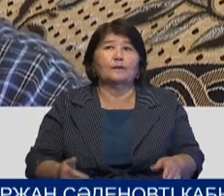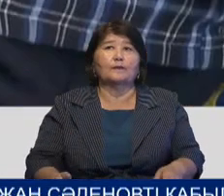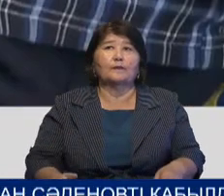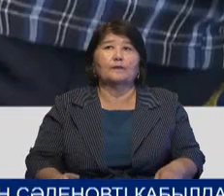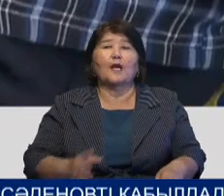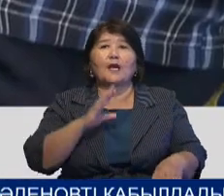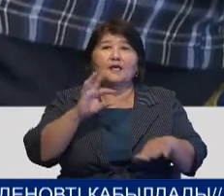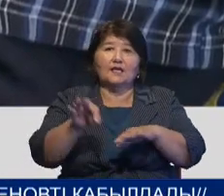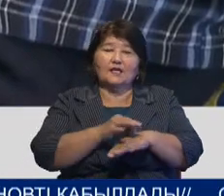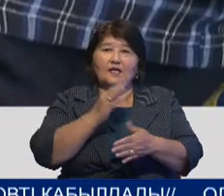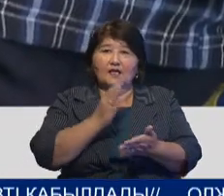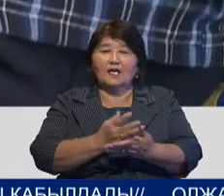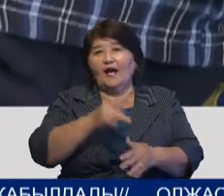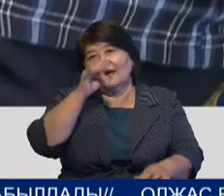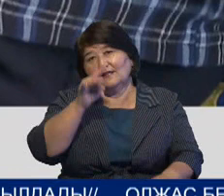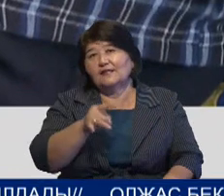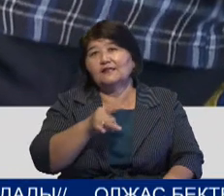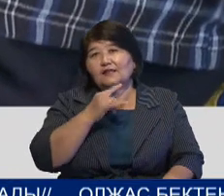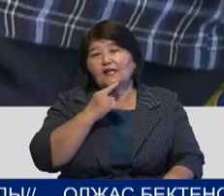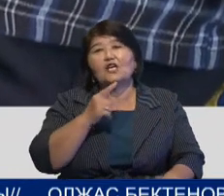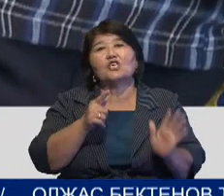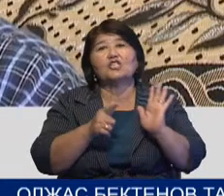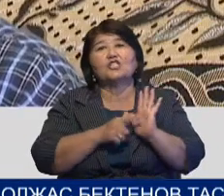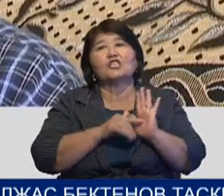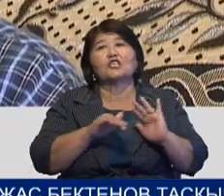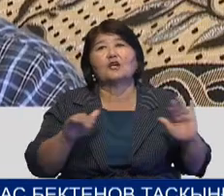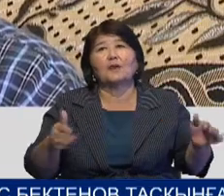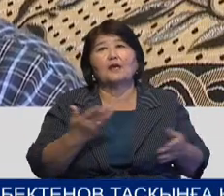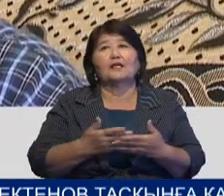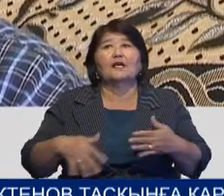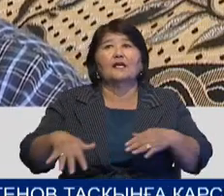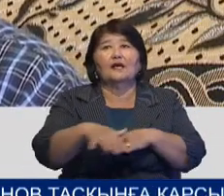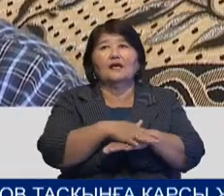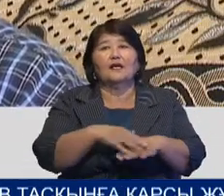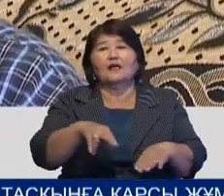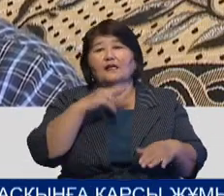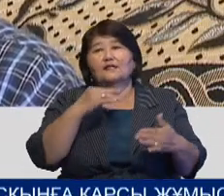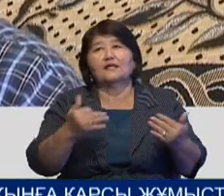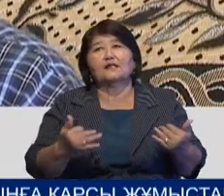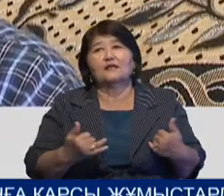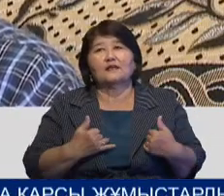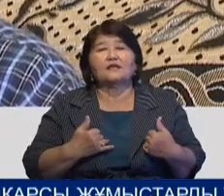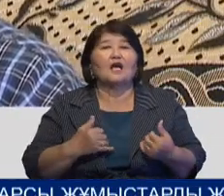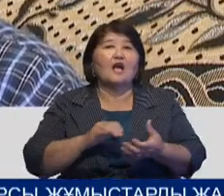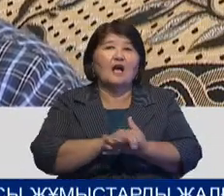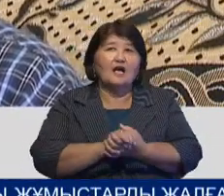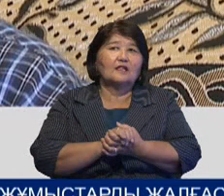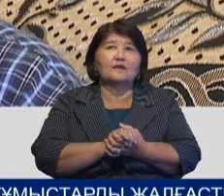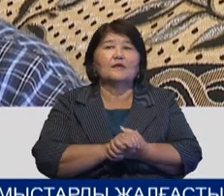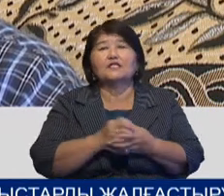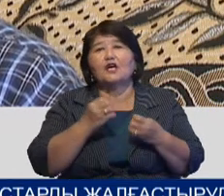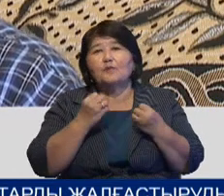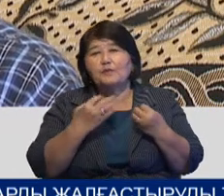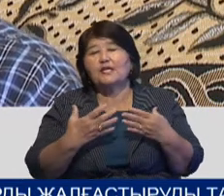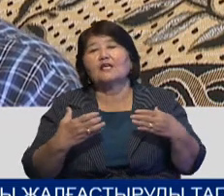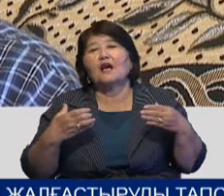Келін шәкім бар, қазақ. Сонда 7 балам бар. Сонда халқының несінде Құдайға шүкір, ынтымақ, береке, дауыс